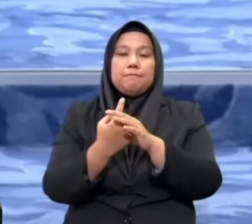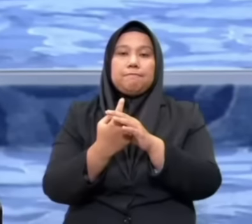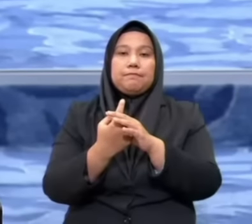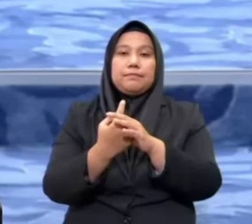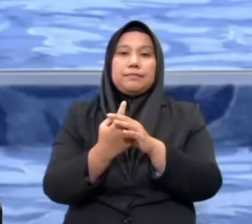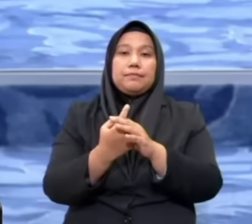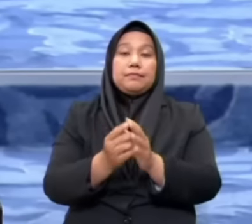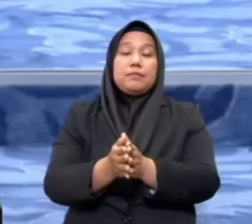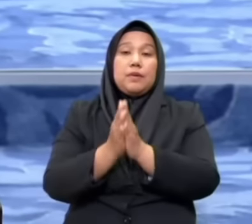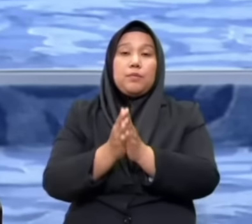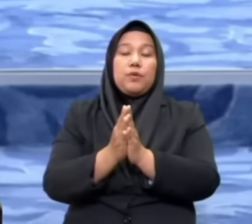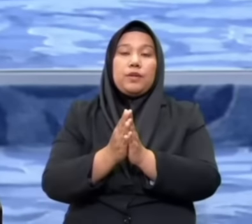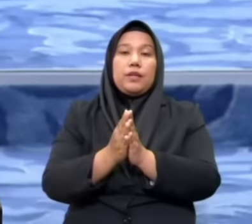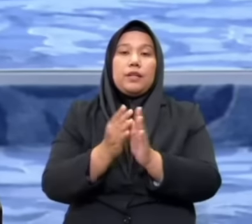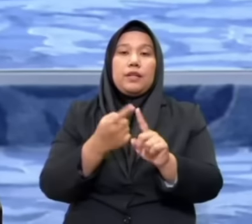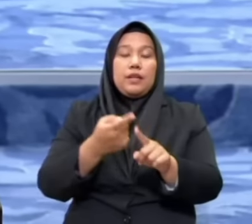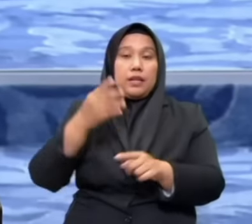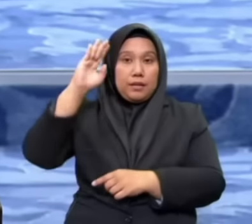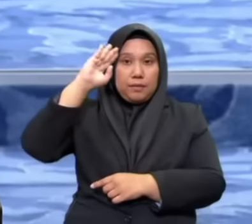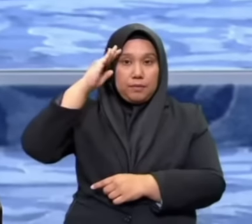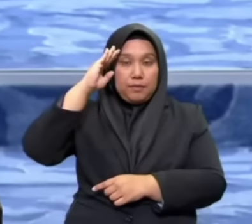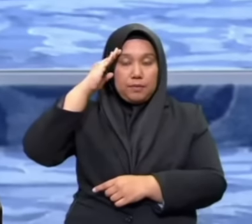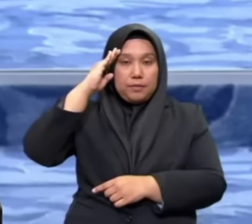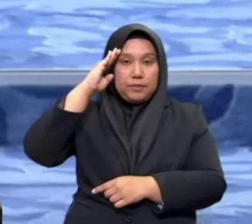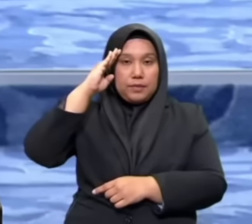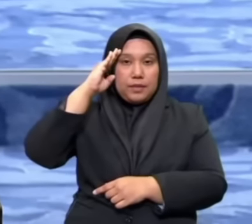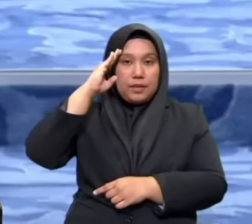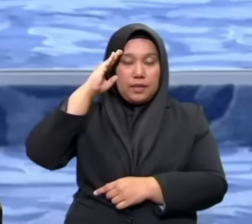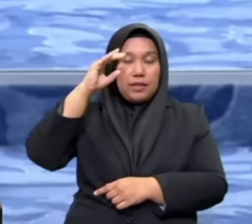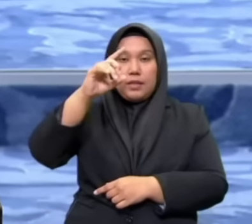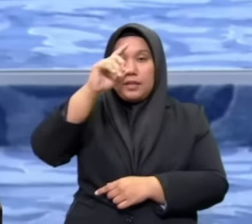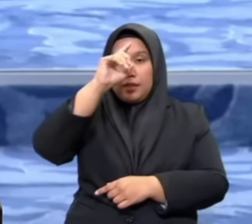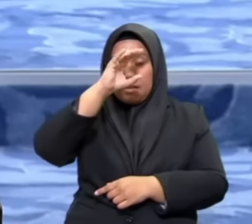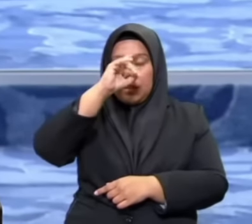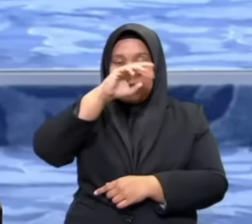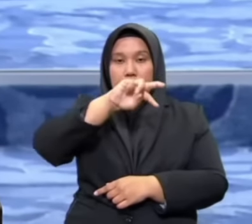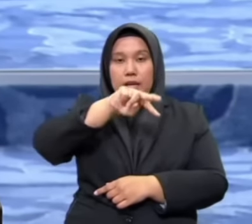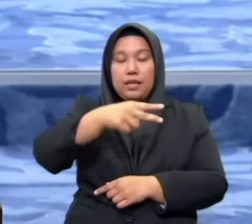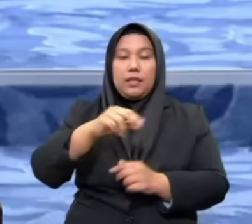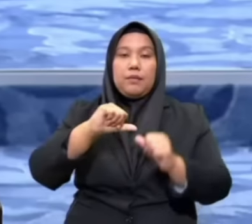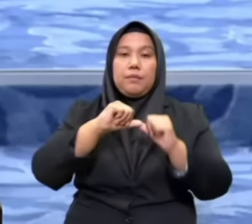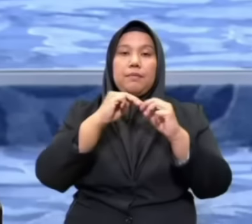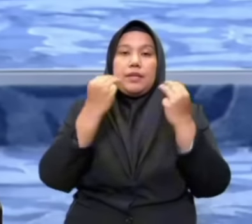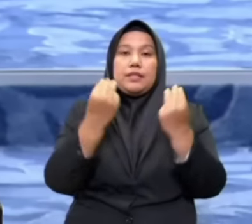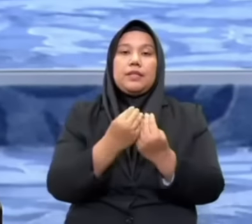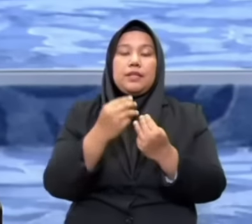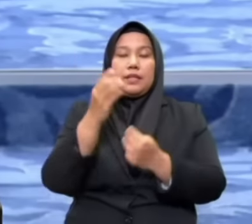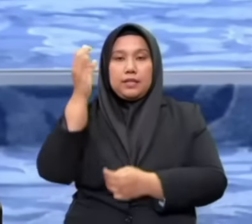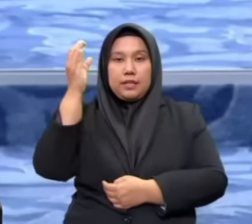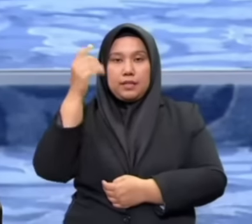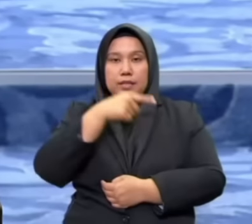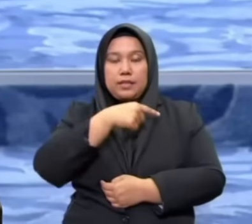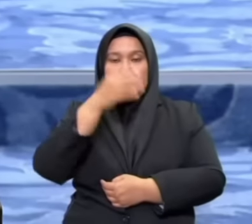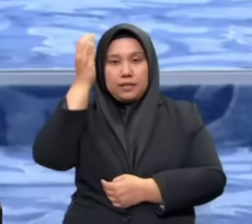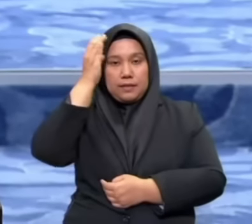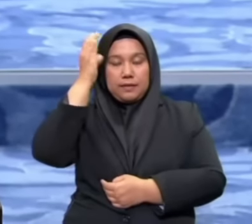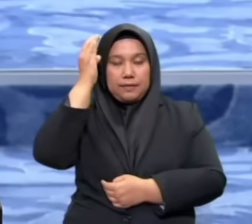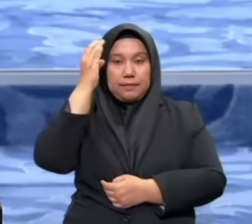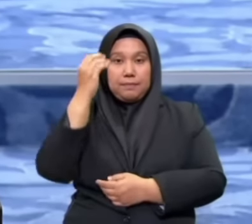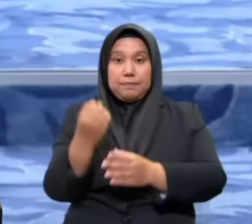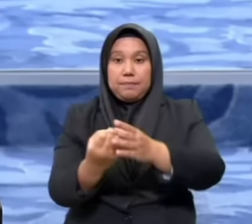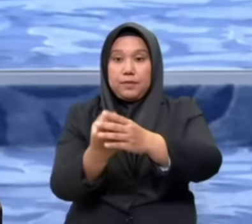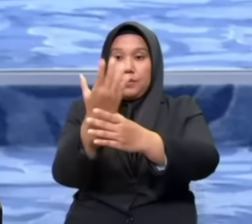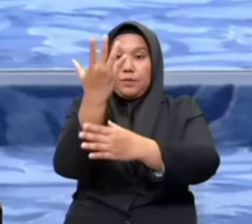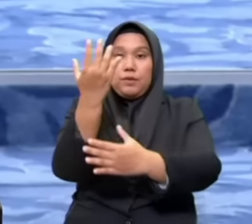gesaan daripada Bumi Putra, daripada India atau macam kat China. Jadi saya nak jelaskan itu pendekatan bila kita tumbuh ekonomi